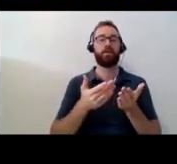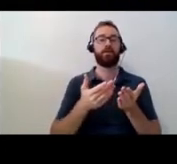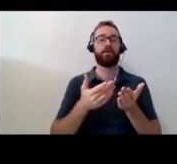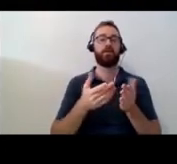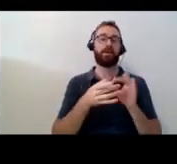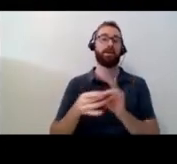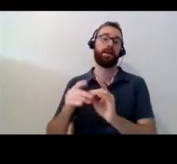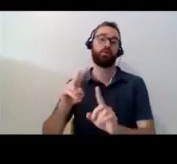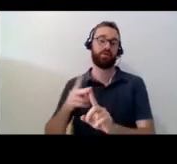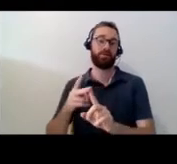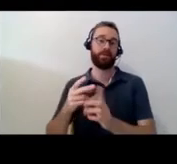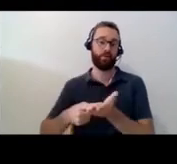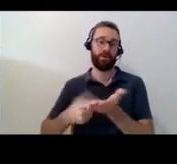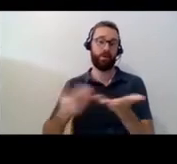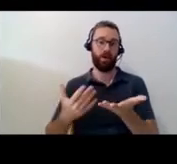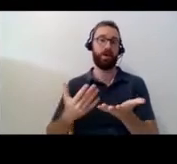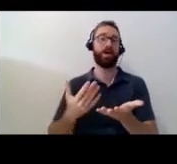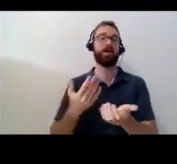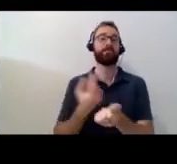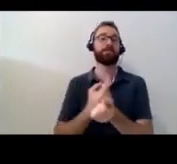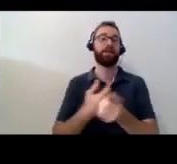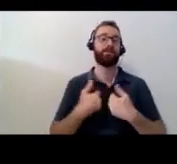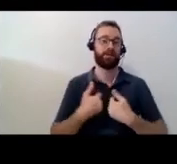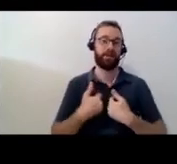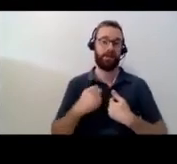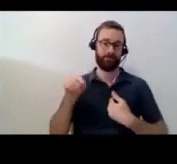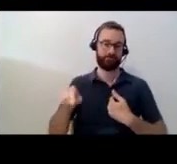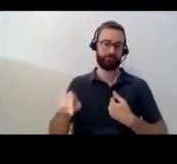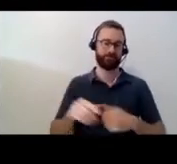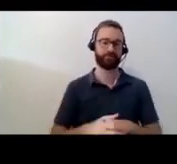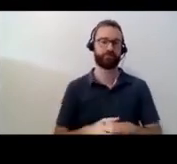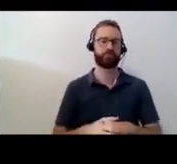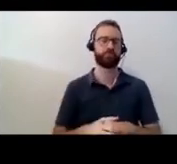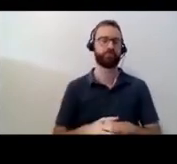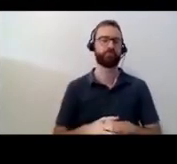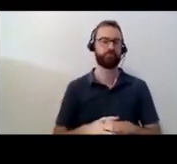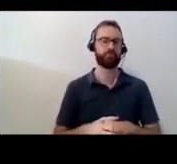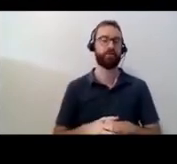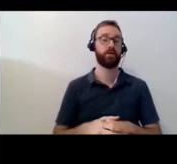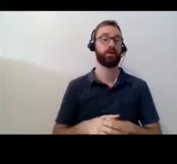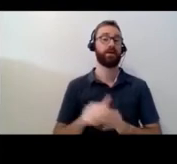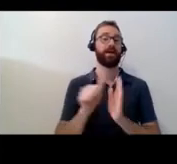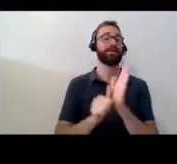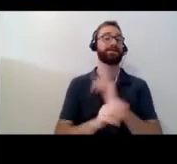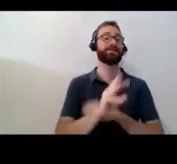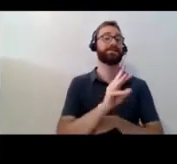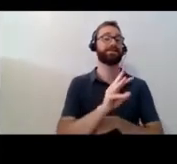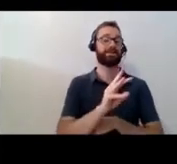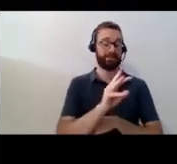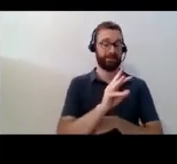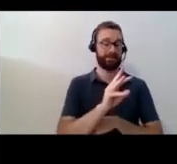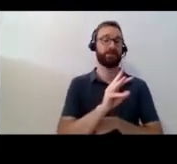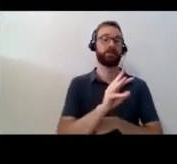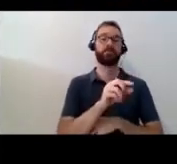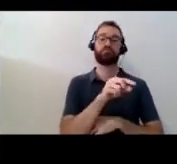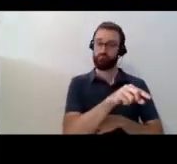qui est celui sur la pratique vétérinaire. Au fond, comme on l'a vu, l'article 6, bon, si l'article 6